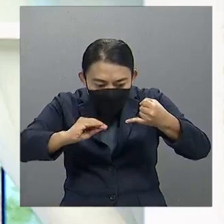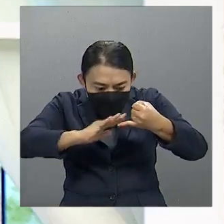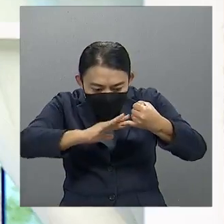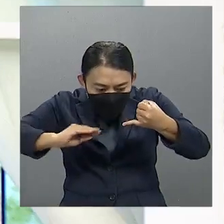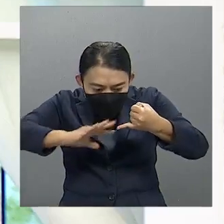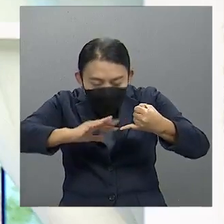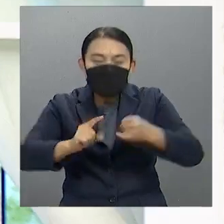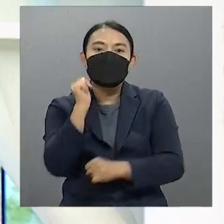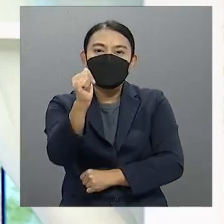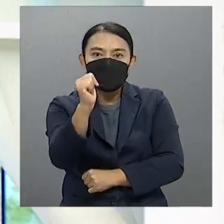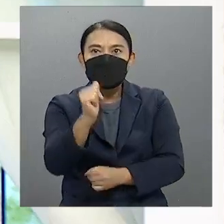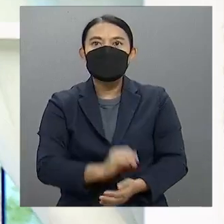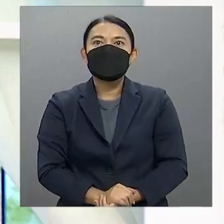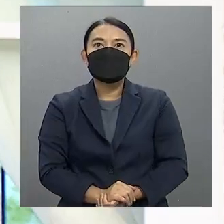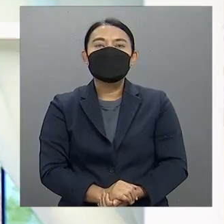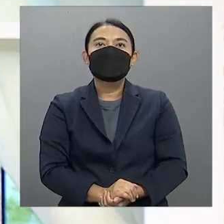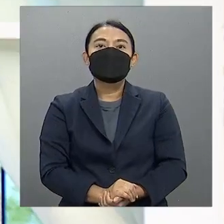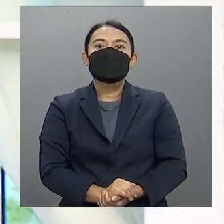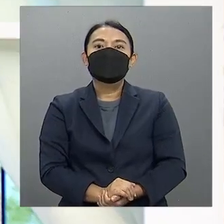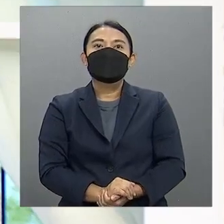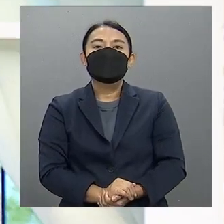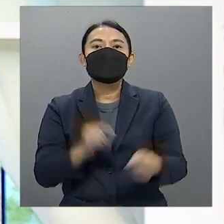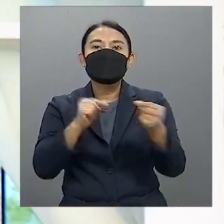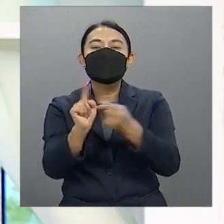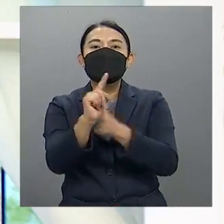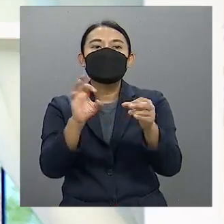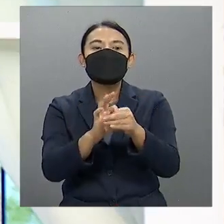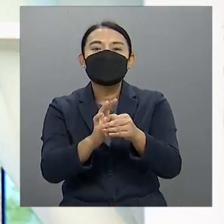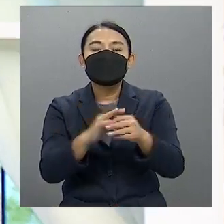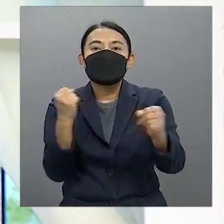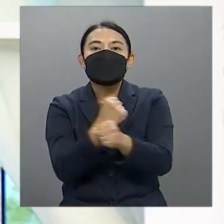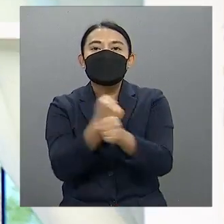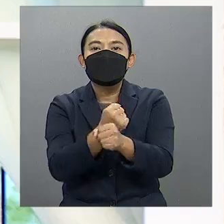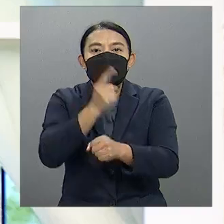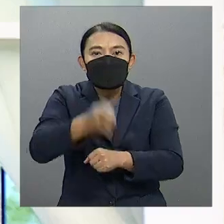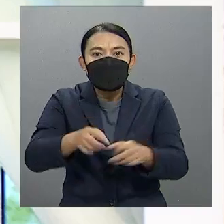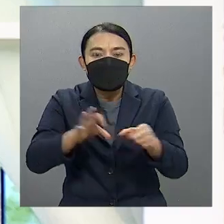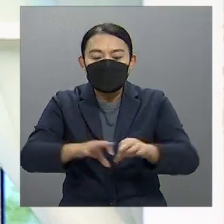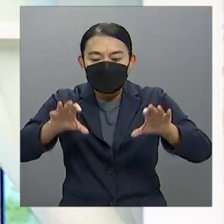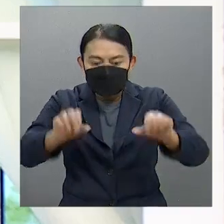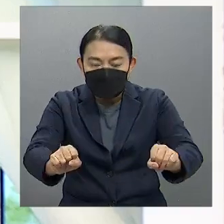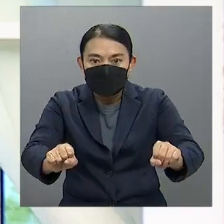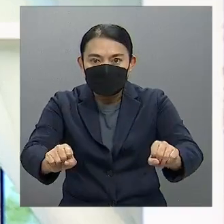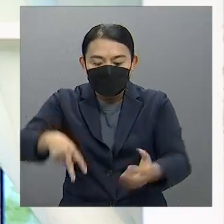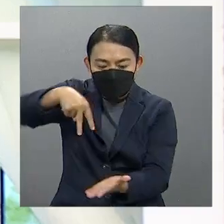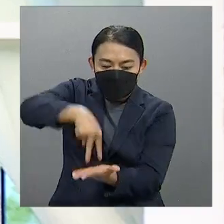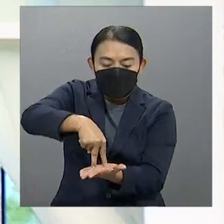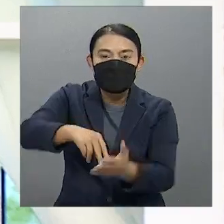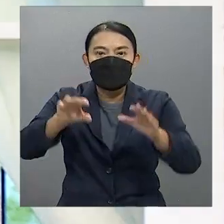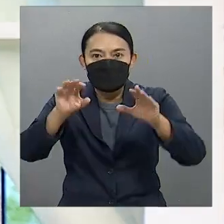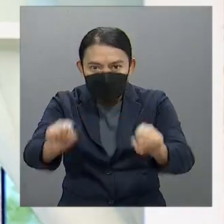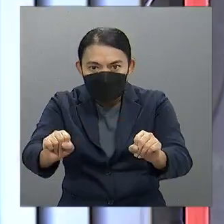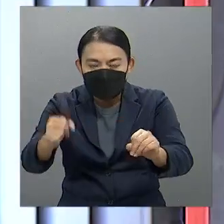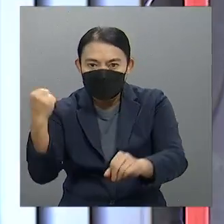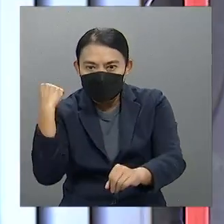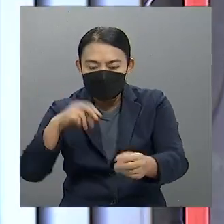ท่านที่อาจจะมีปัญหาเรื่องของการทรงตัวถ้าจะฝึกเนี่ยอาจจะต้องหาราวหรือว่าหาที่จับให้ดีๆไม่เช่นนั้นเดี๋ยวอาจจะล้มไปได้นะ